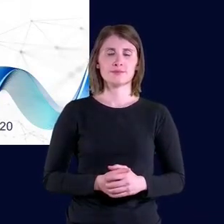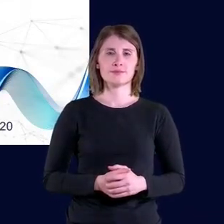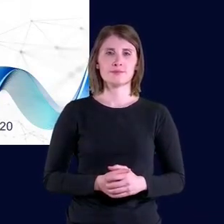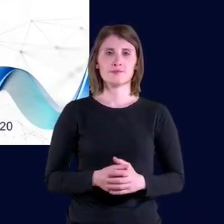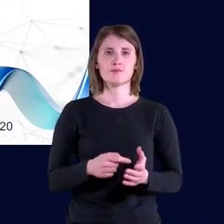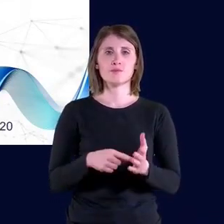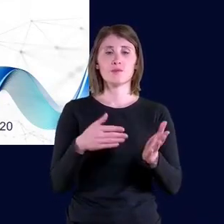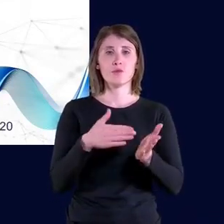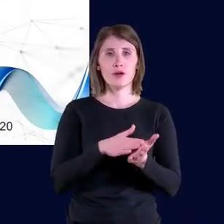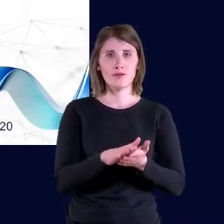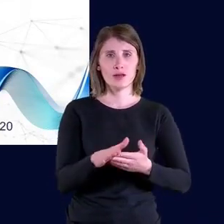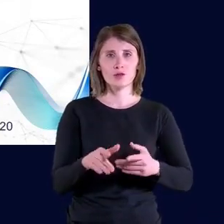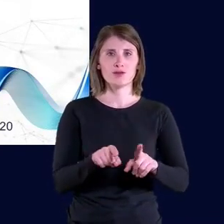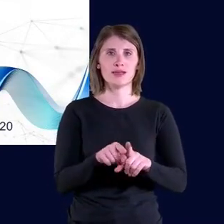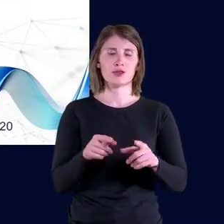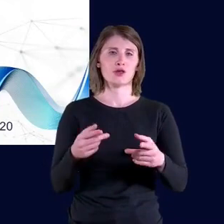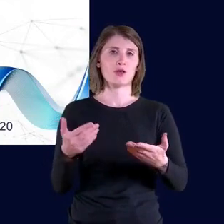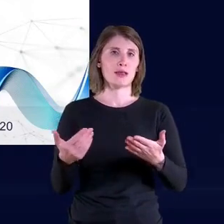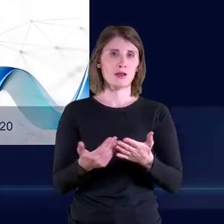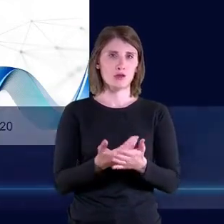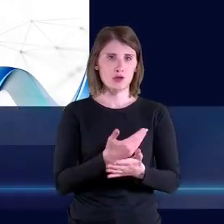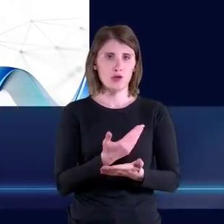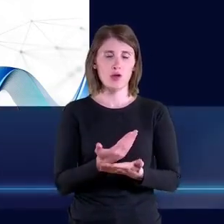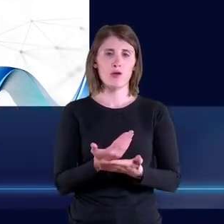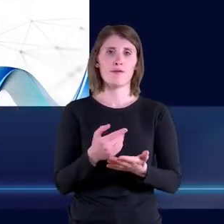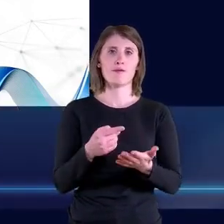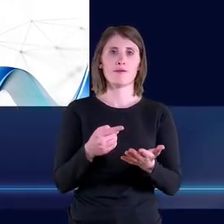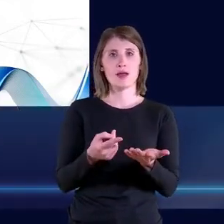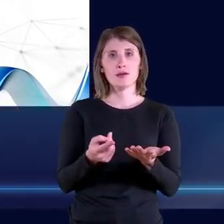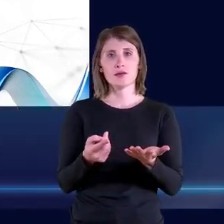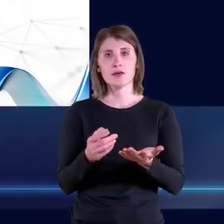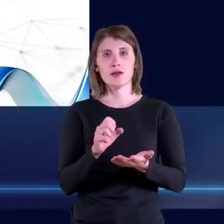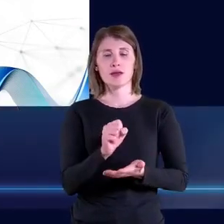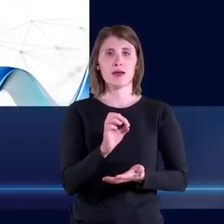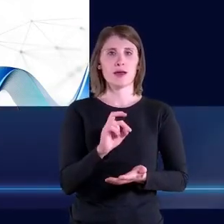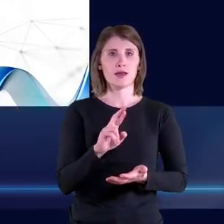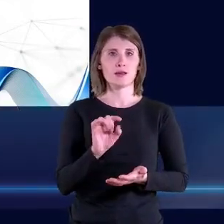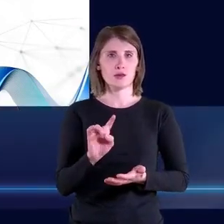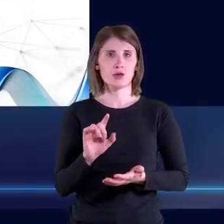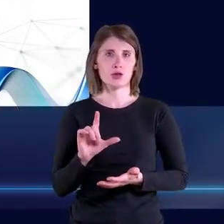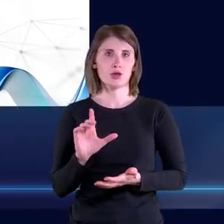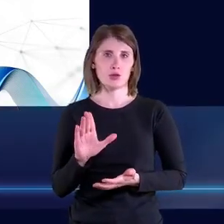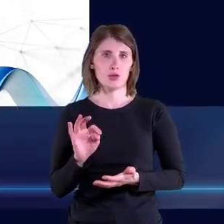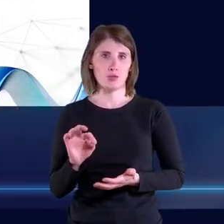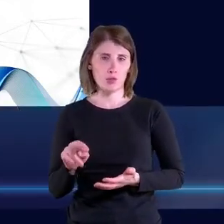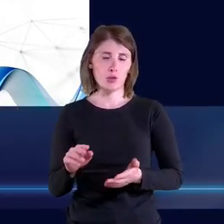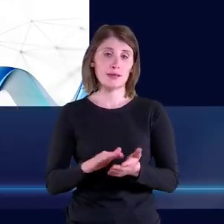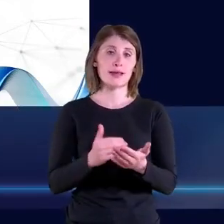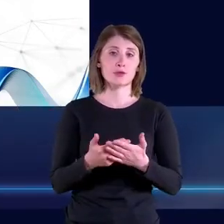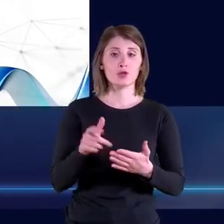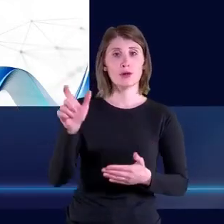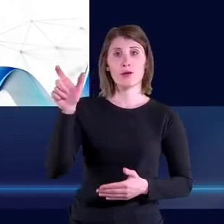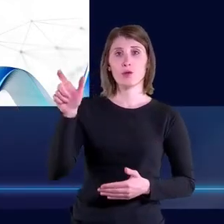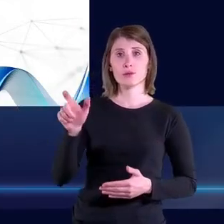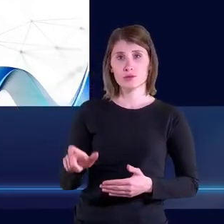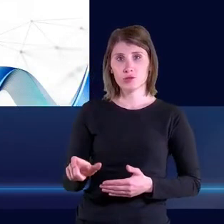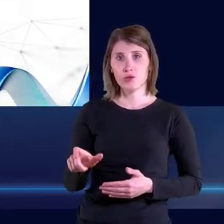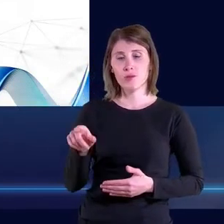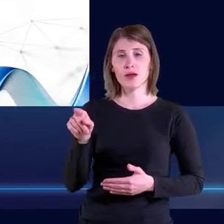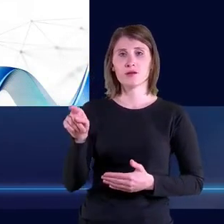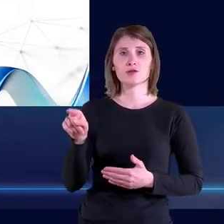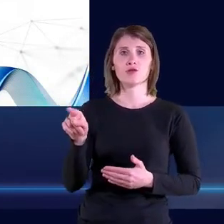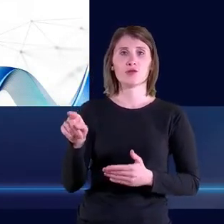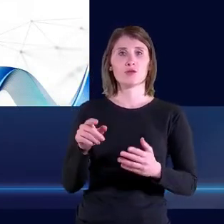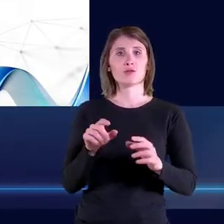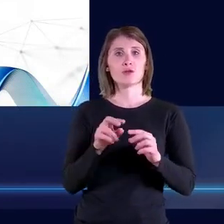wprowadzone zostały także nowe typy atrybutów dodany został atrybut typu Osoba który umożliwia opatrzenie obiektu